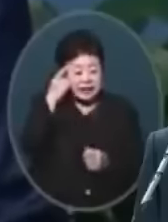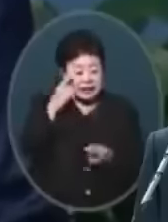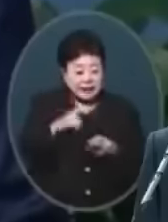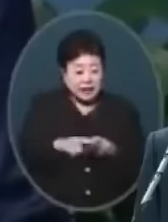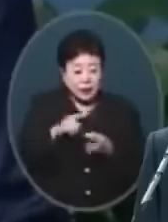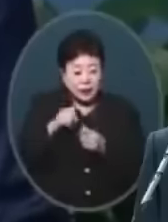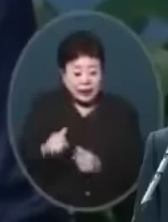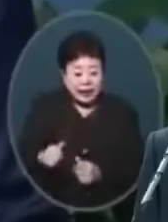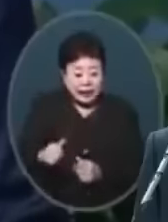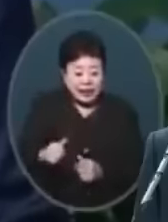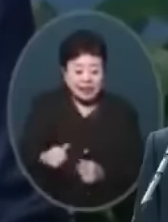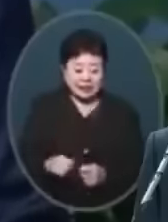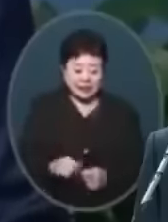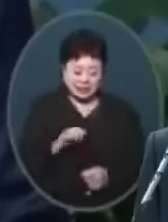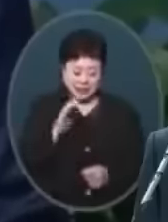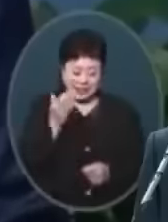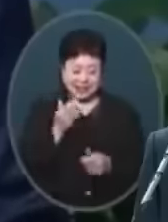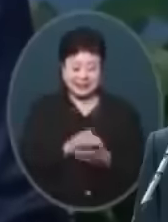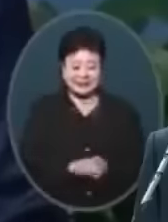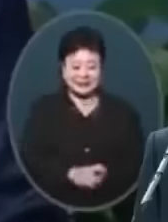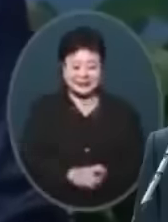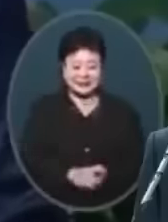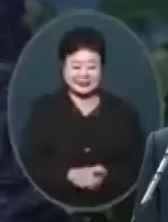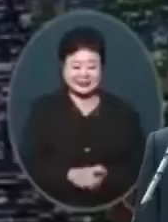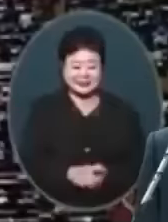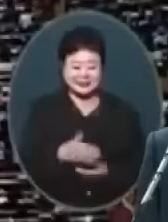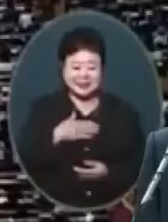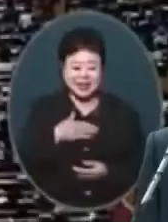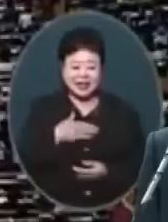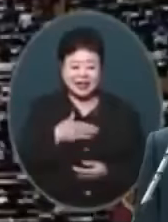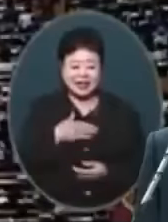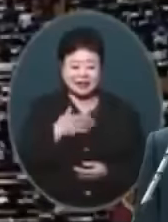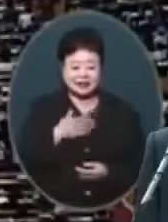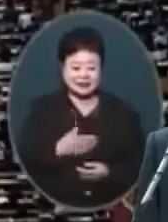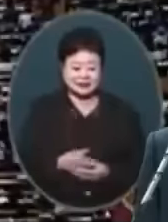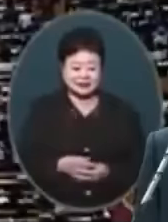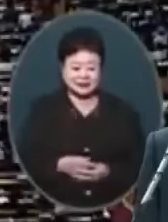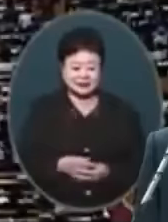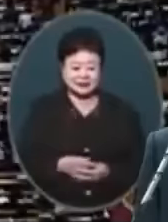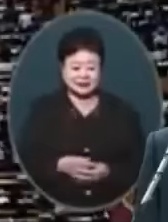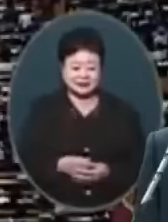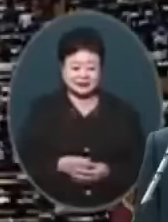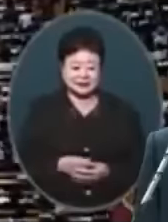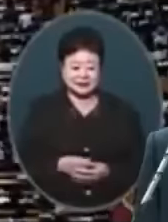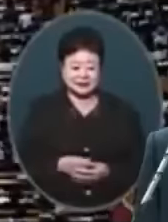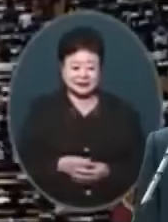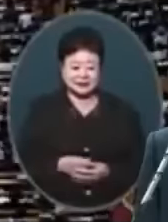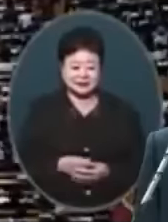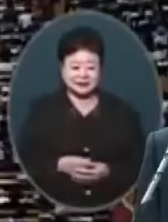따라서 자기를 생각해야 되는 것입니다. 난 오늘 여러분 보니